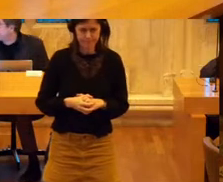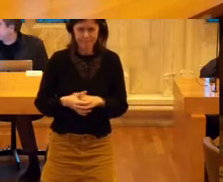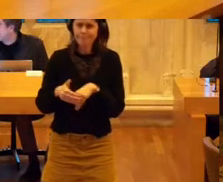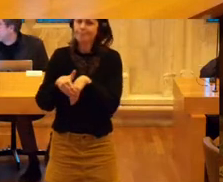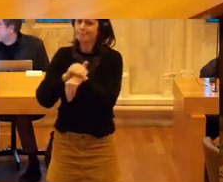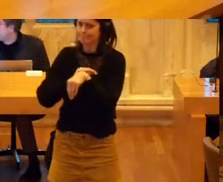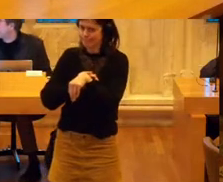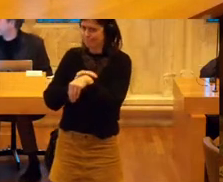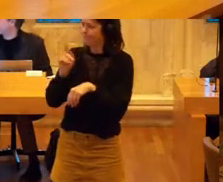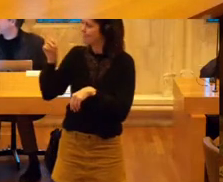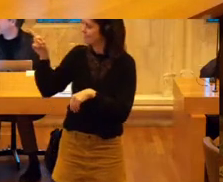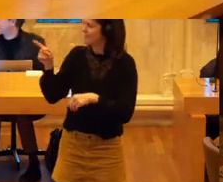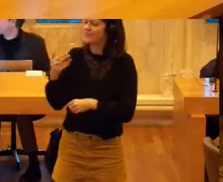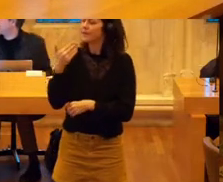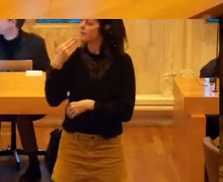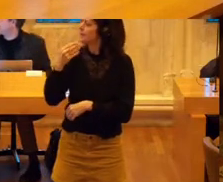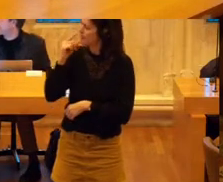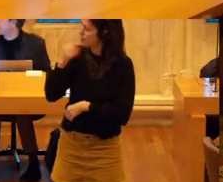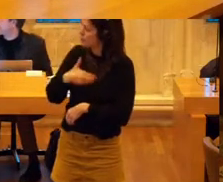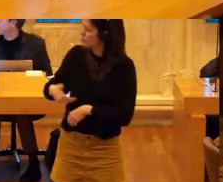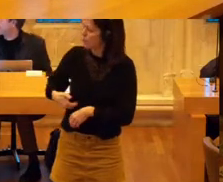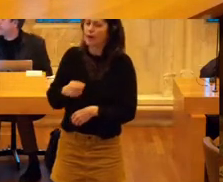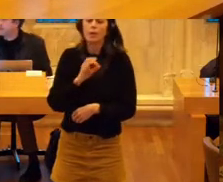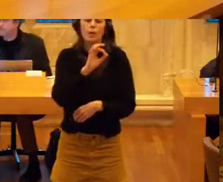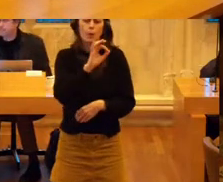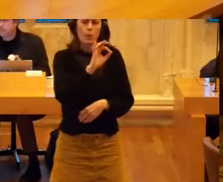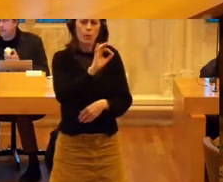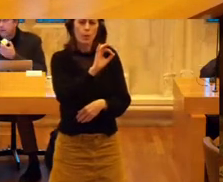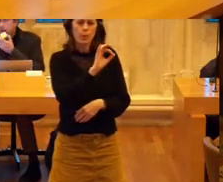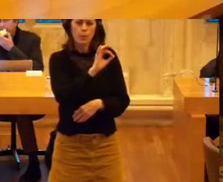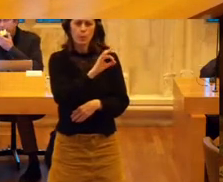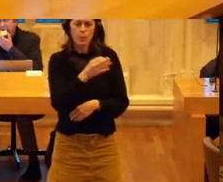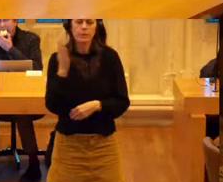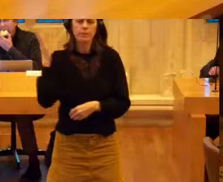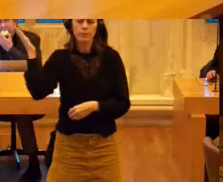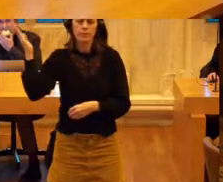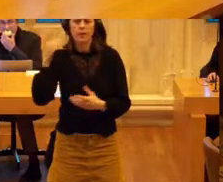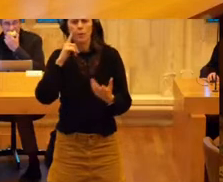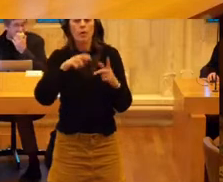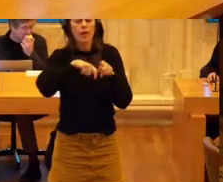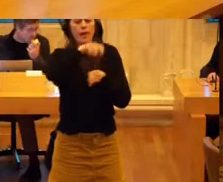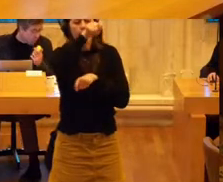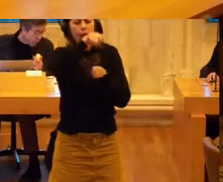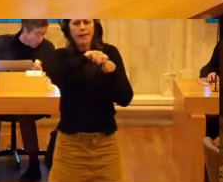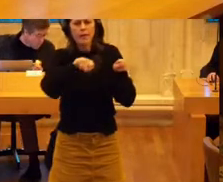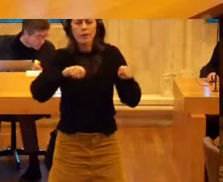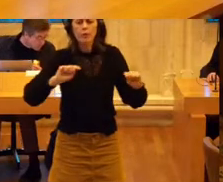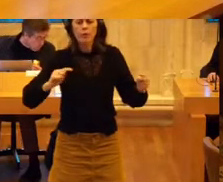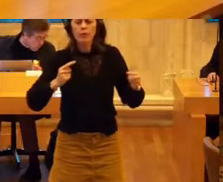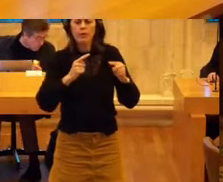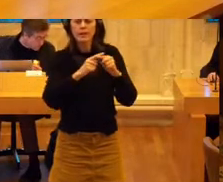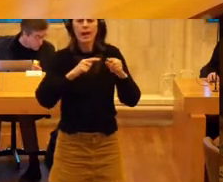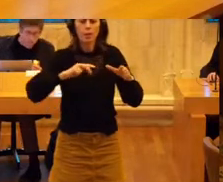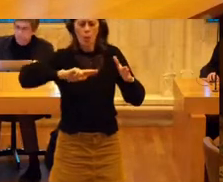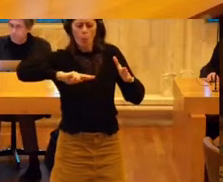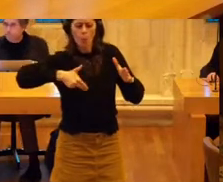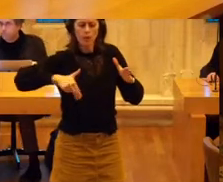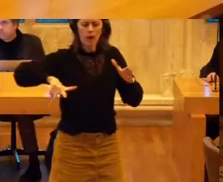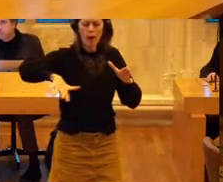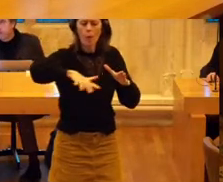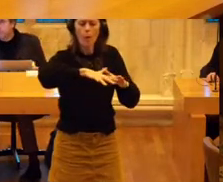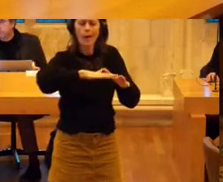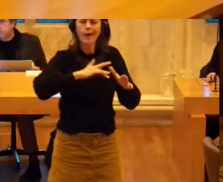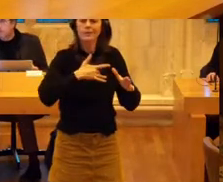Merci, Monsieur le maire. Oui, cette première délibération, il s'agit d'approuver l'évaluation finale du contrat local de santé numéro